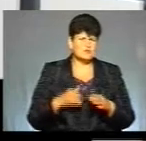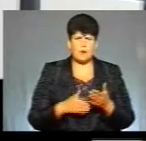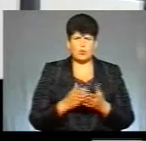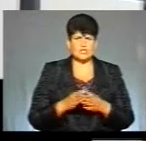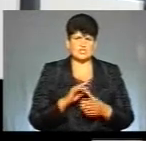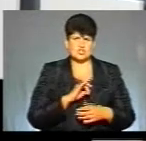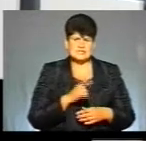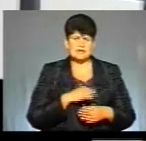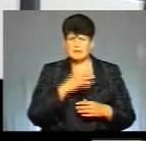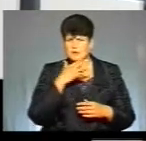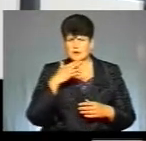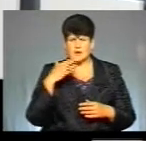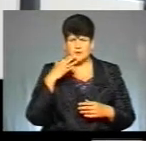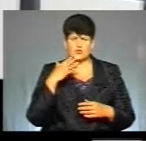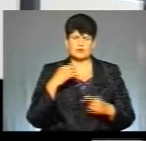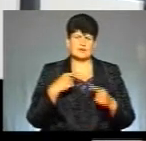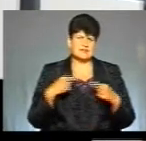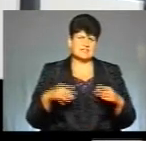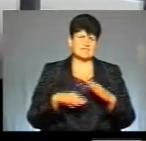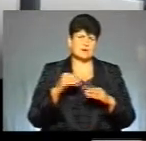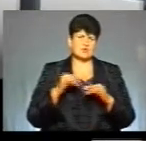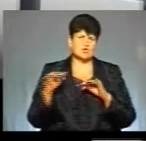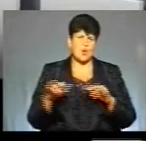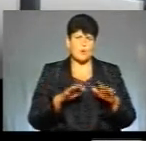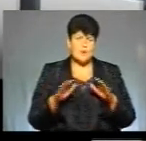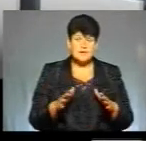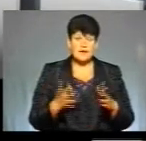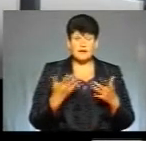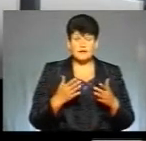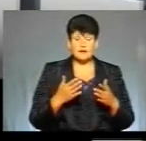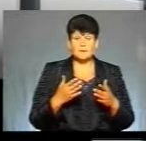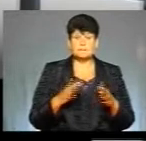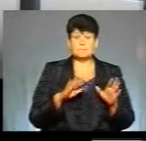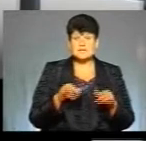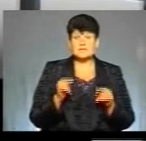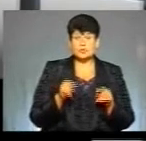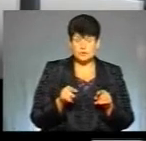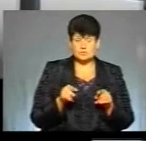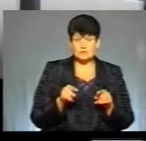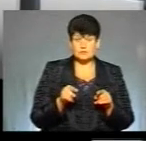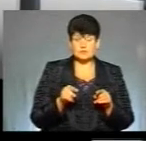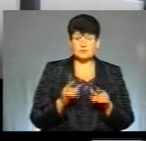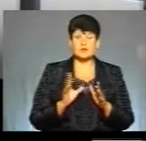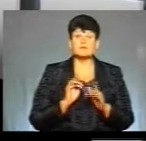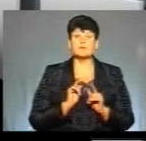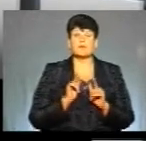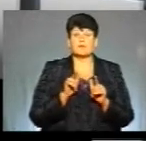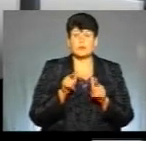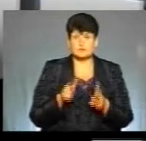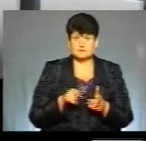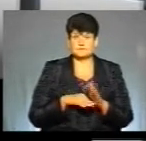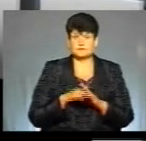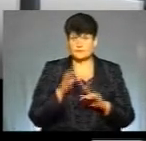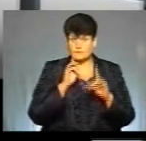і впродовж багатьох виборчих кампаній. Однак, після того, як вони, подолавши 5% виборчий